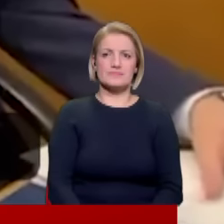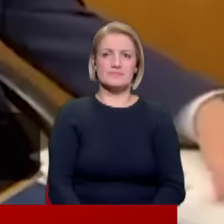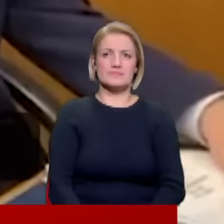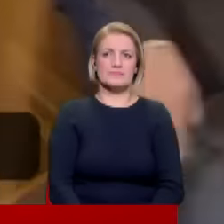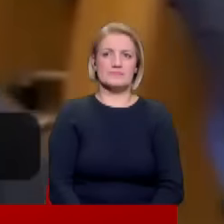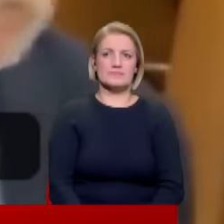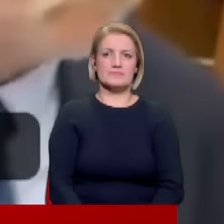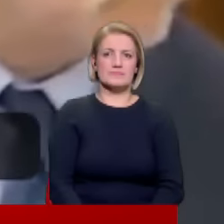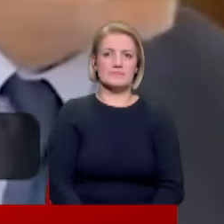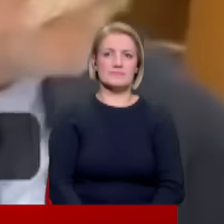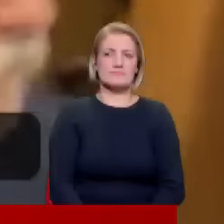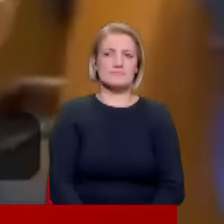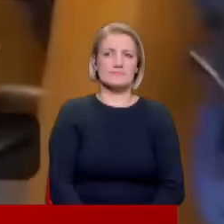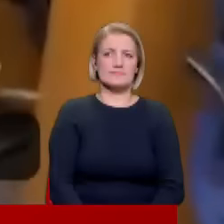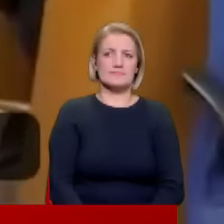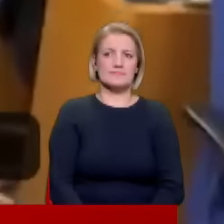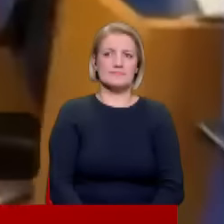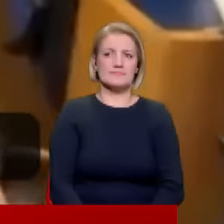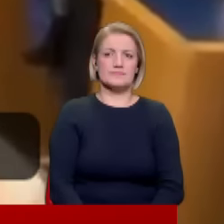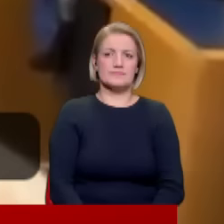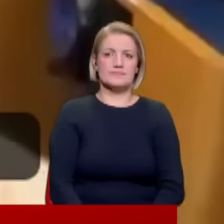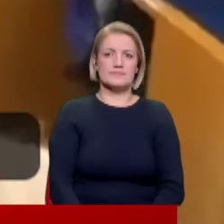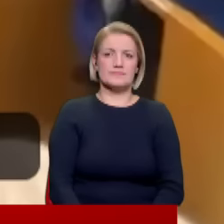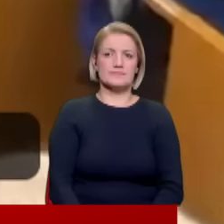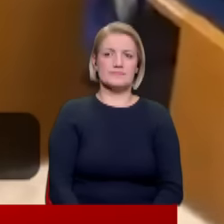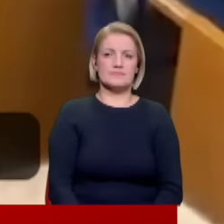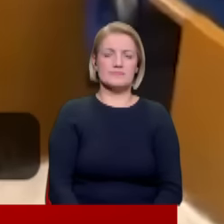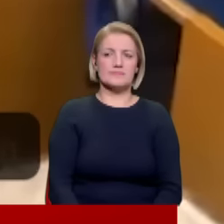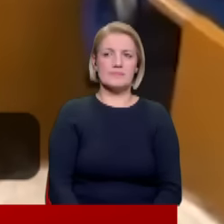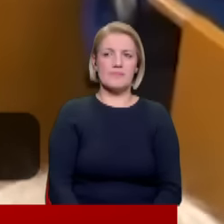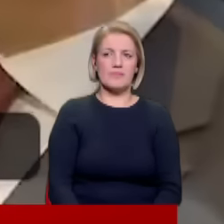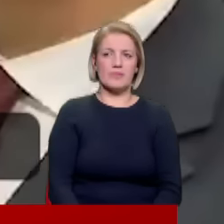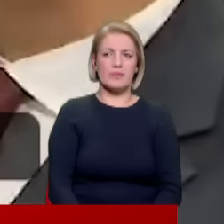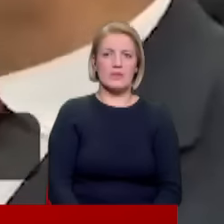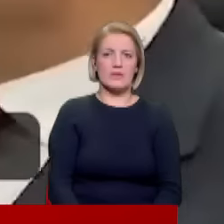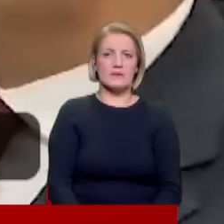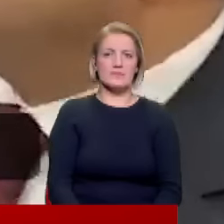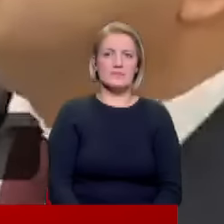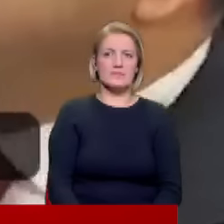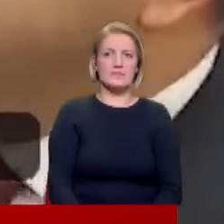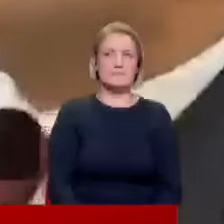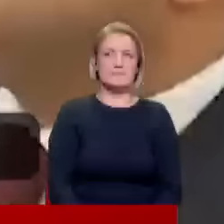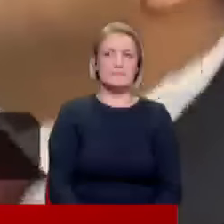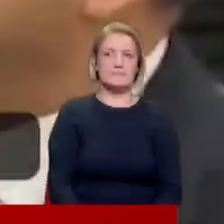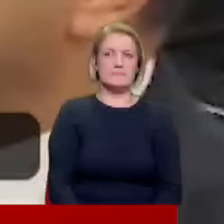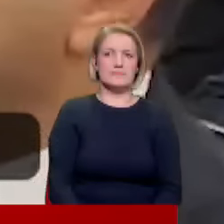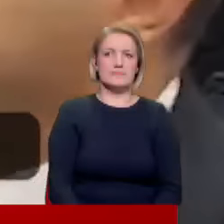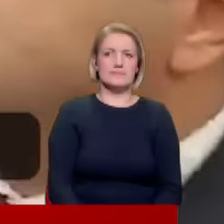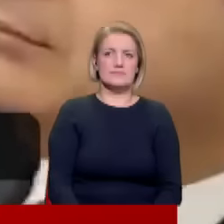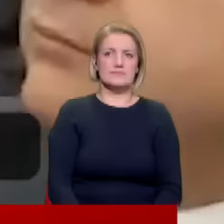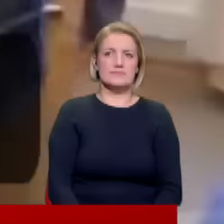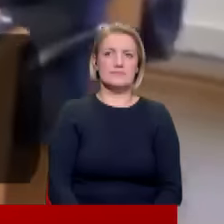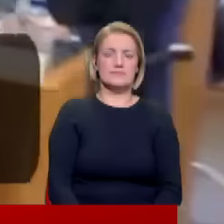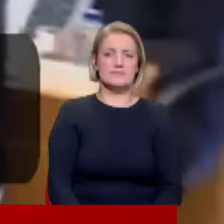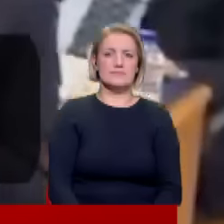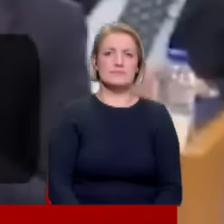da kalmadı. Sırıtmaya gelmişsiniz gerçekten. İstifa sorumluluğu için daha ne olması gerekiyor? Çocuklar ölürken sırıtıyorsun. Bugün hep mahkeme alabiliyor